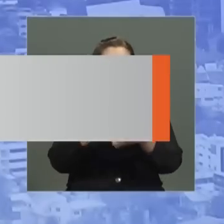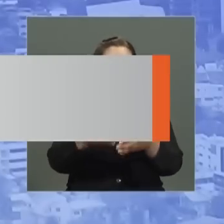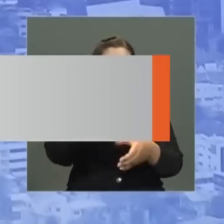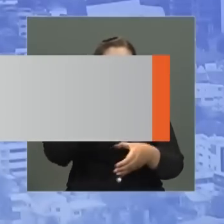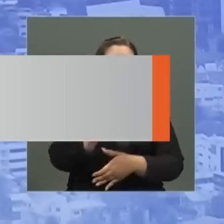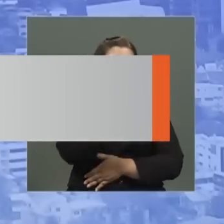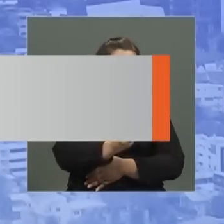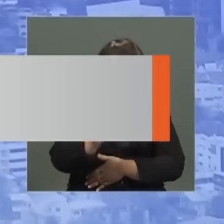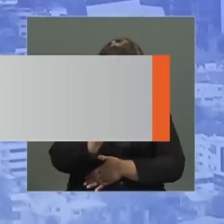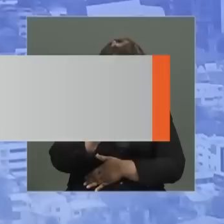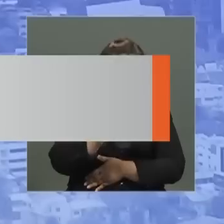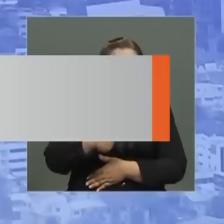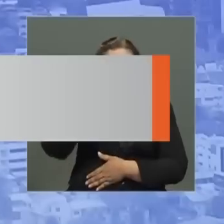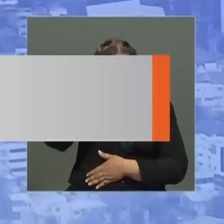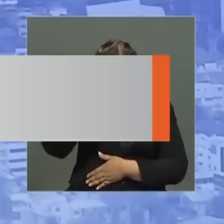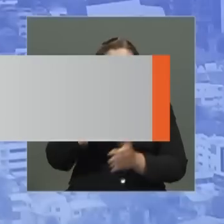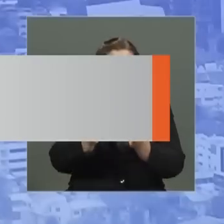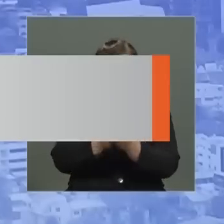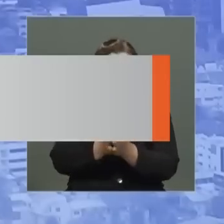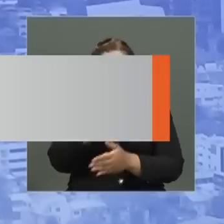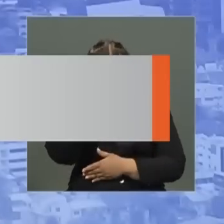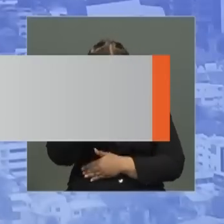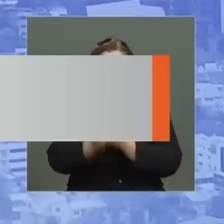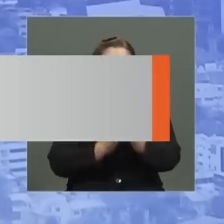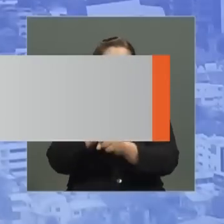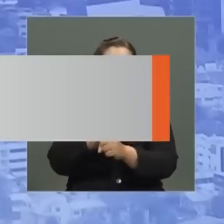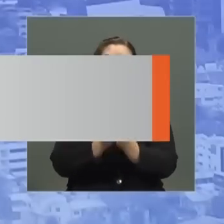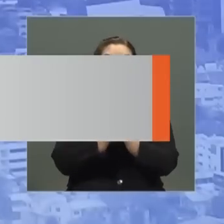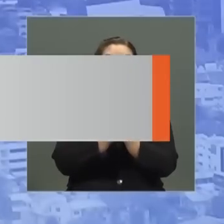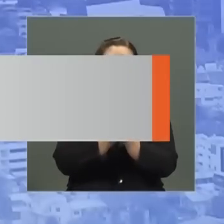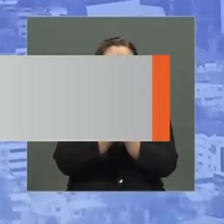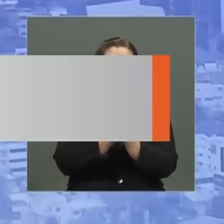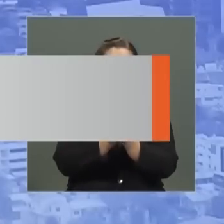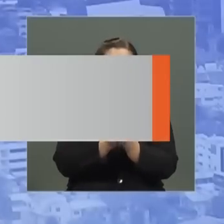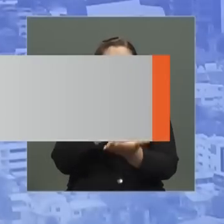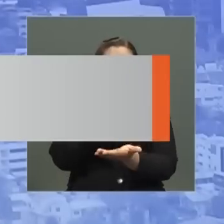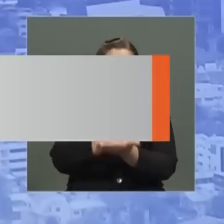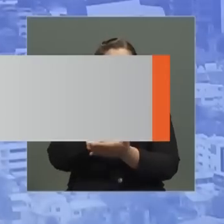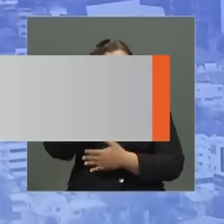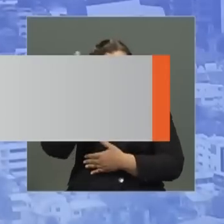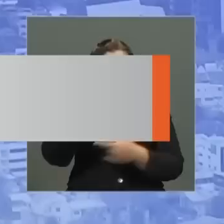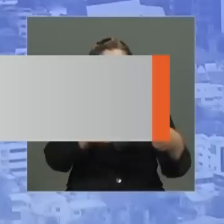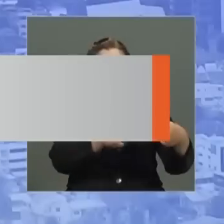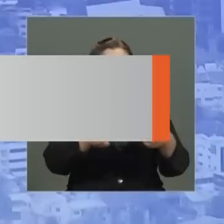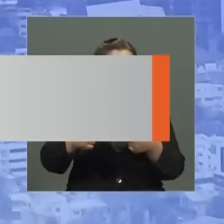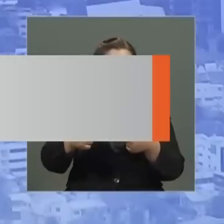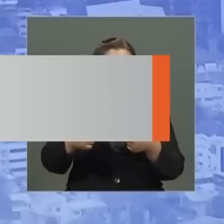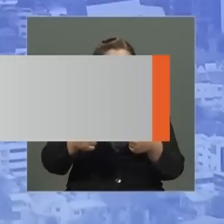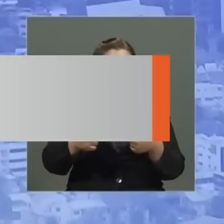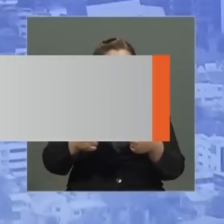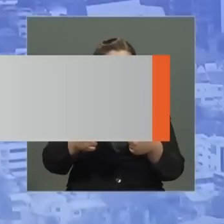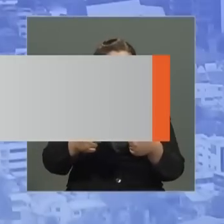หลายชาติรวมถึงไทยด้วยและเราก็จะมีวันหยุดต่อเนื่องกันเป็น3วันนะครับซึ่งก็